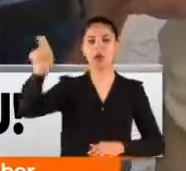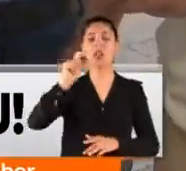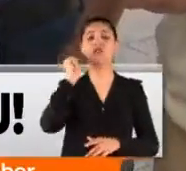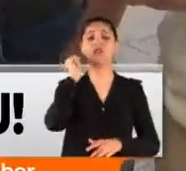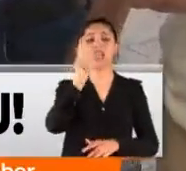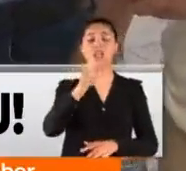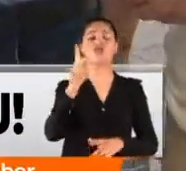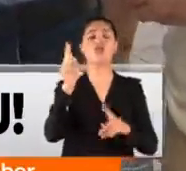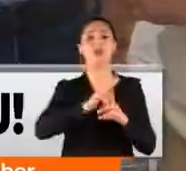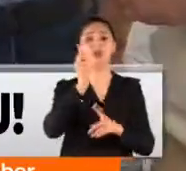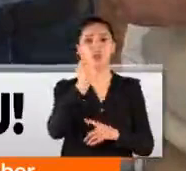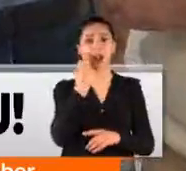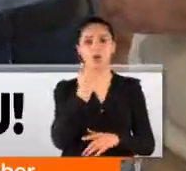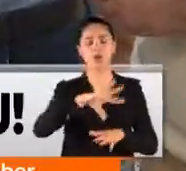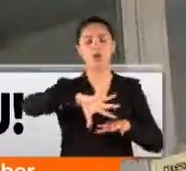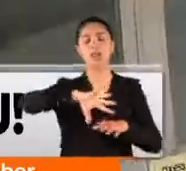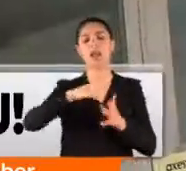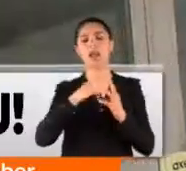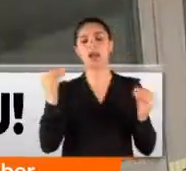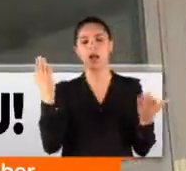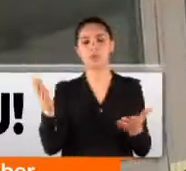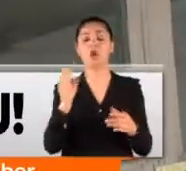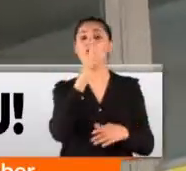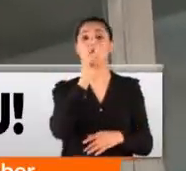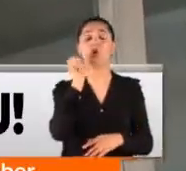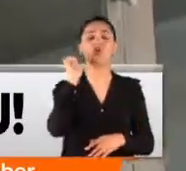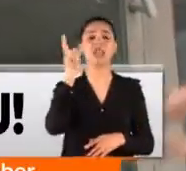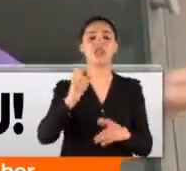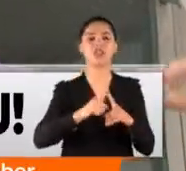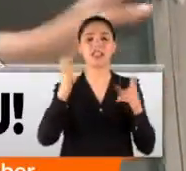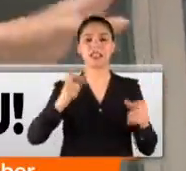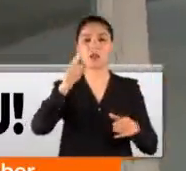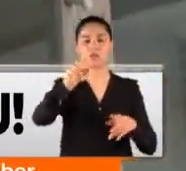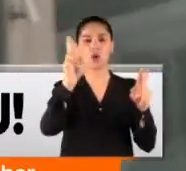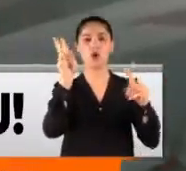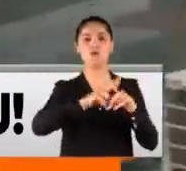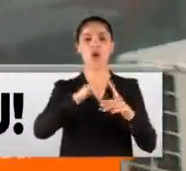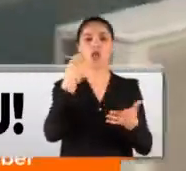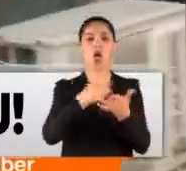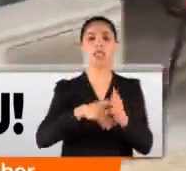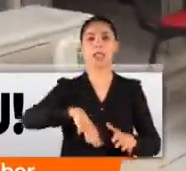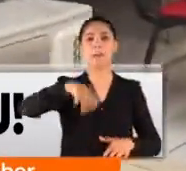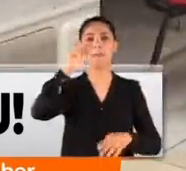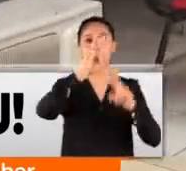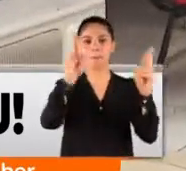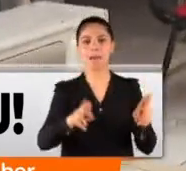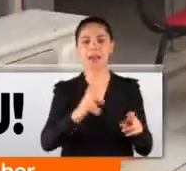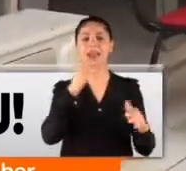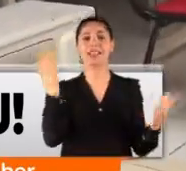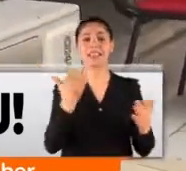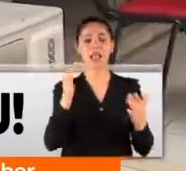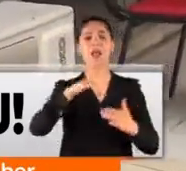ilçenin fatura paralarıyla kayıplara karıştı. Kocaeli Dilovası ilçesindeki işte bu fatura ödeme merkezi yıllarca bir